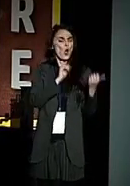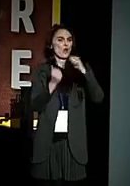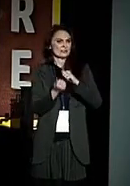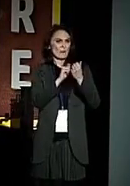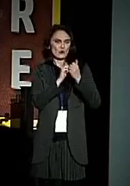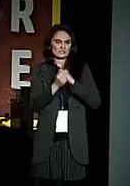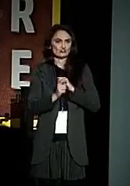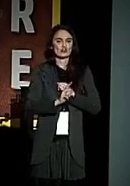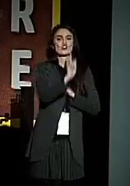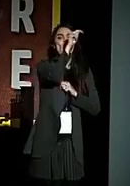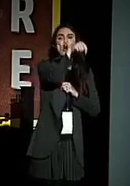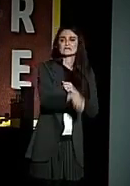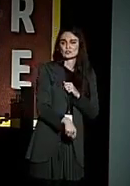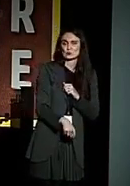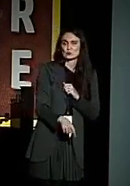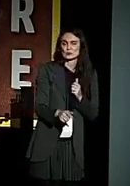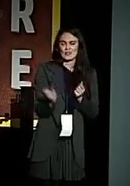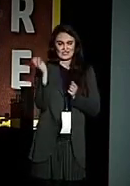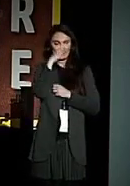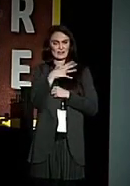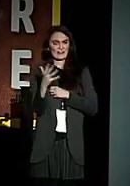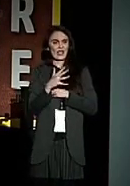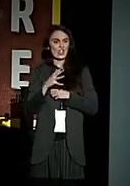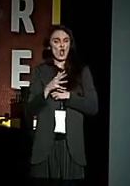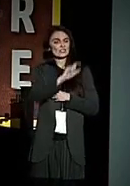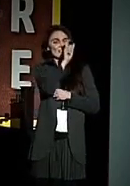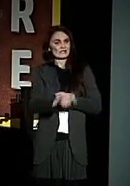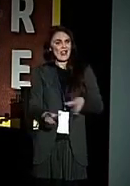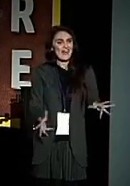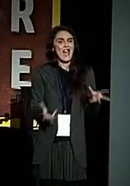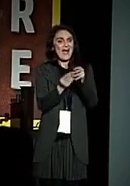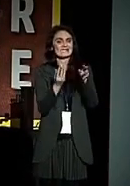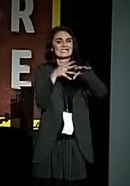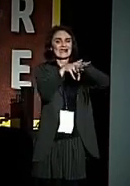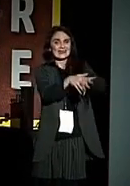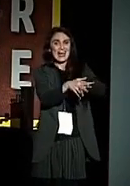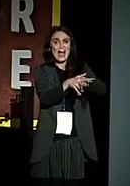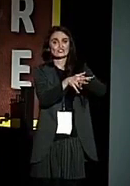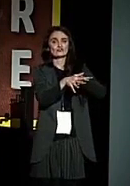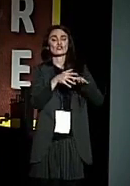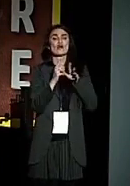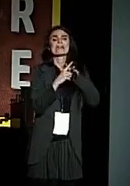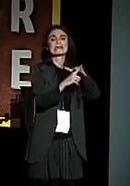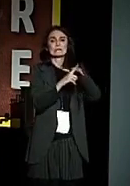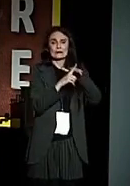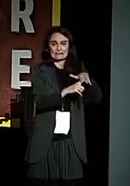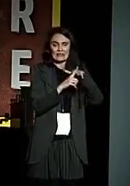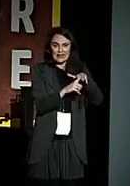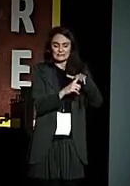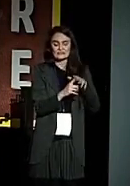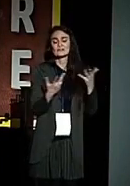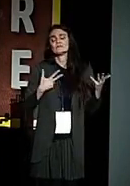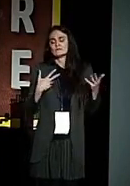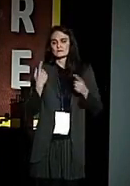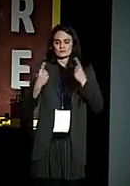di quanto questo paese fosse integrato, fosse interdipendente. E c'è una dimensione nazionale dei divari territoriali